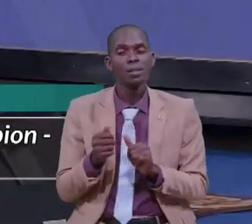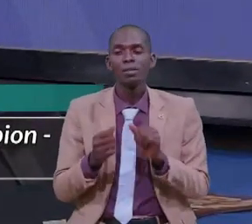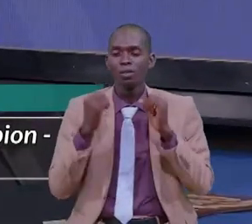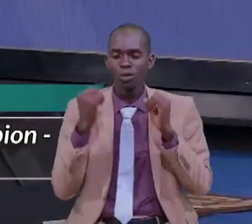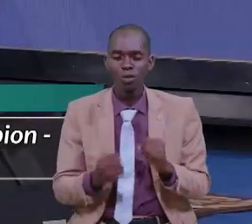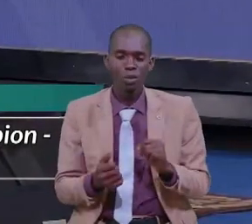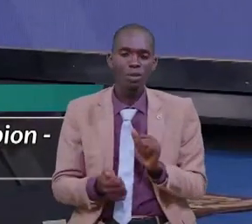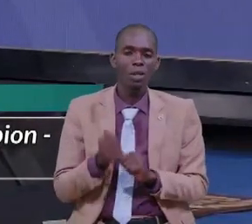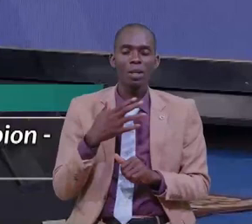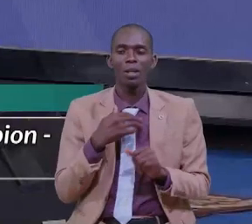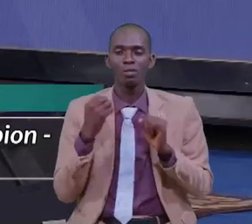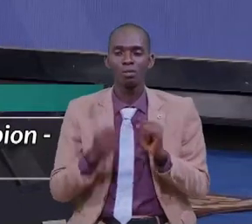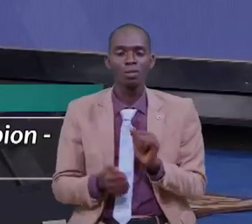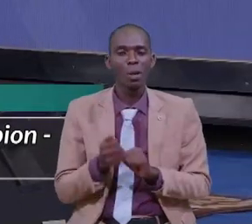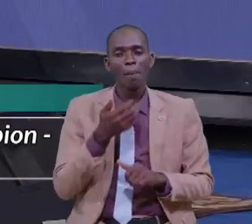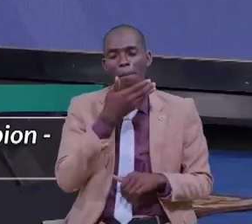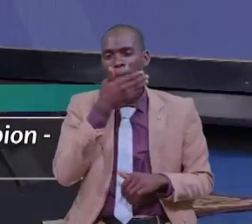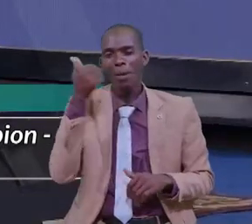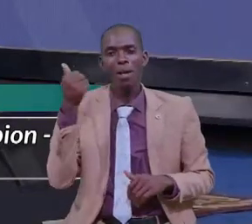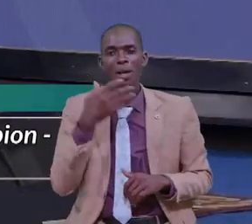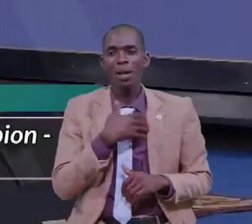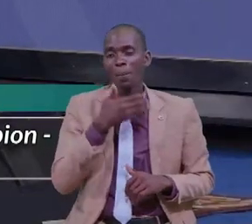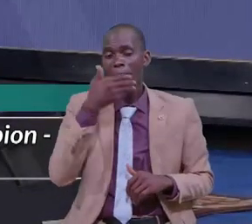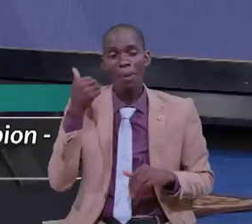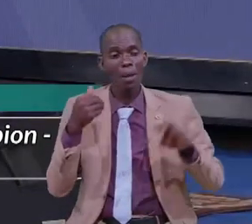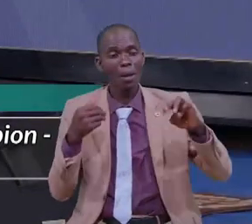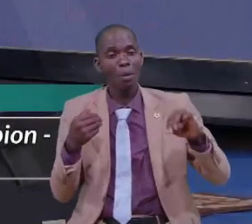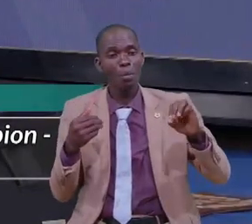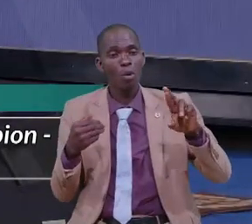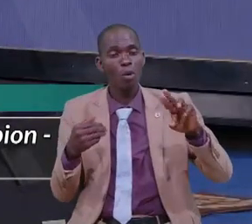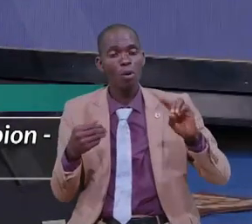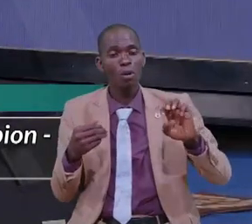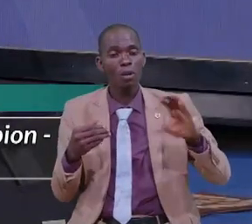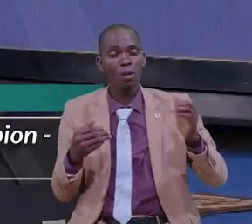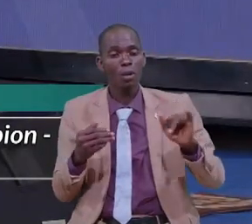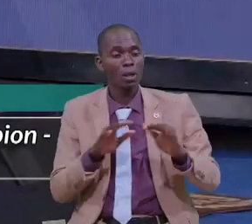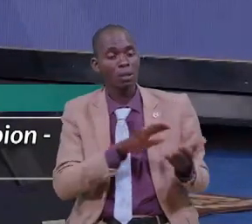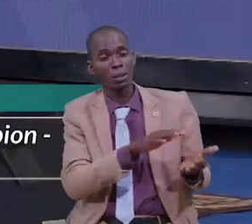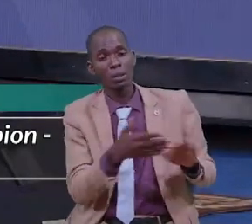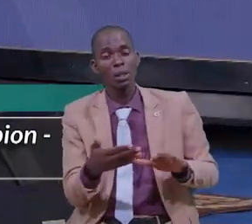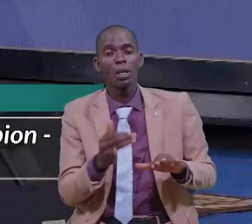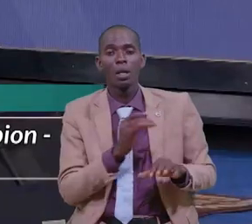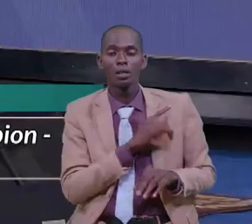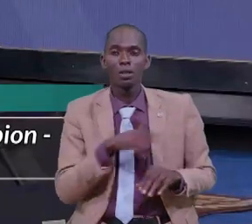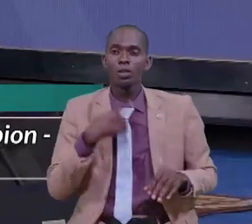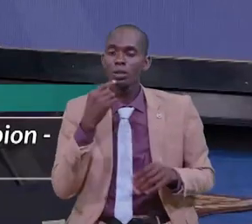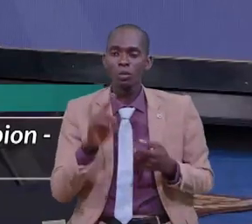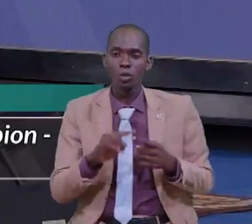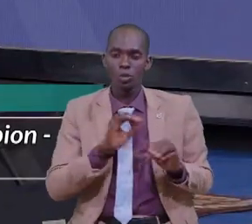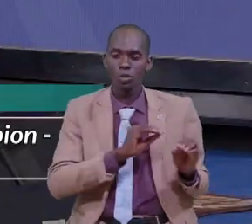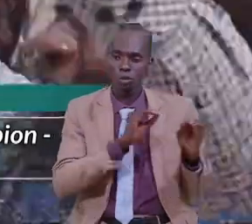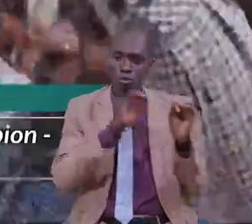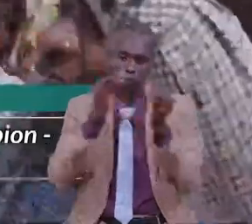plus fort, meilleur et meilleur. Mardoché est parti. Et Dieu m'a dit de